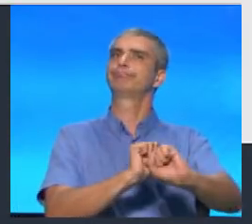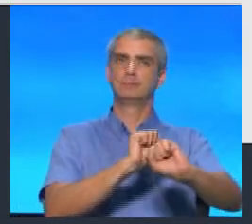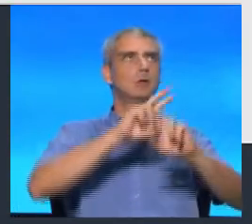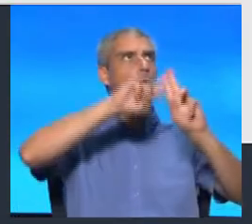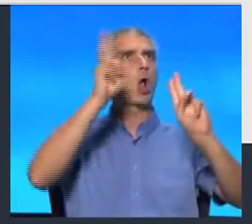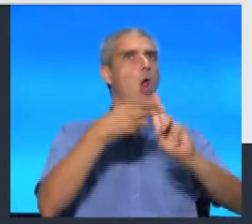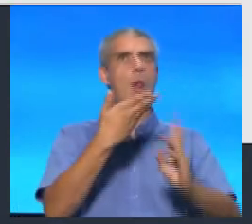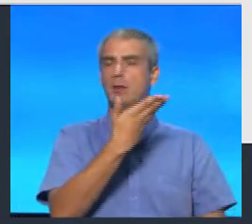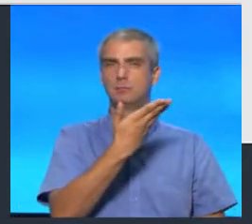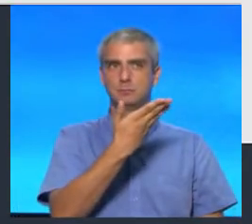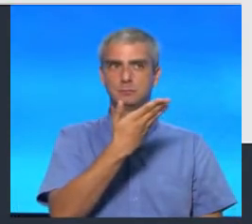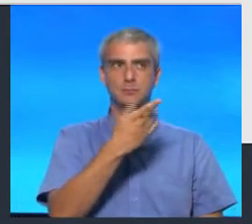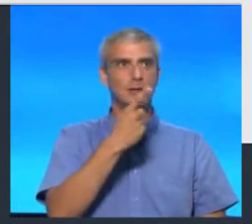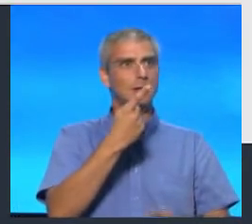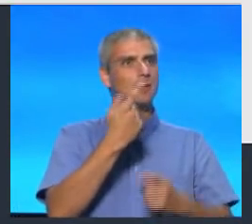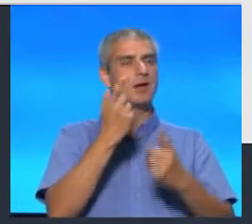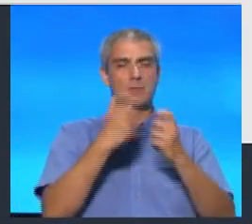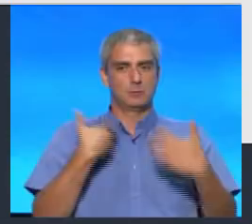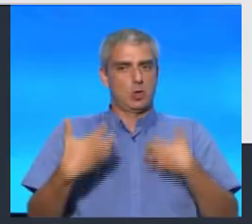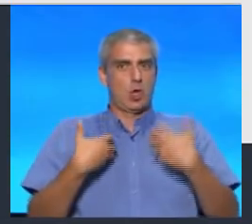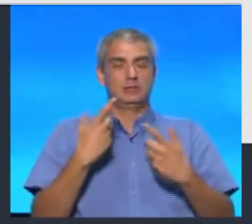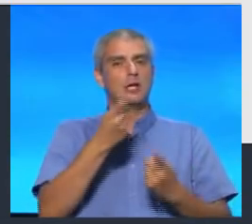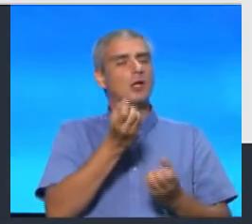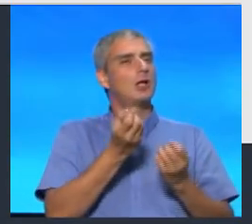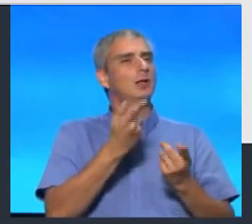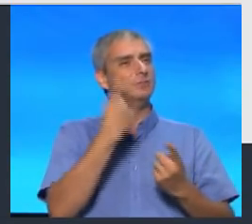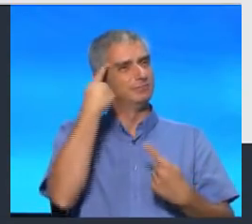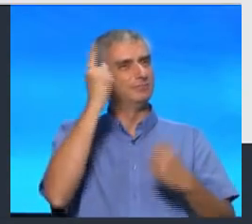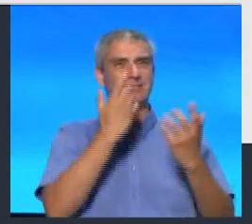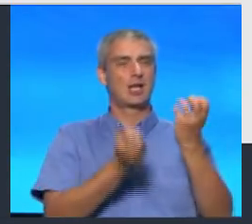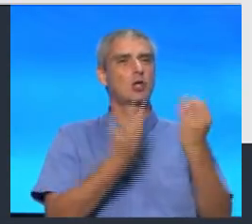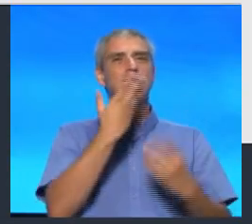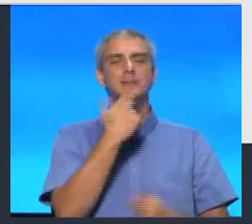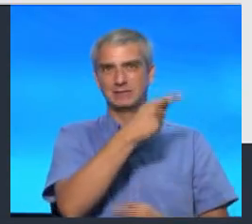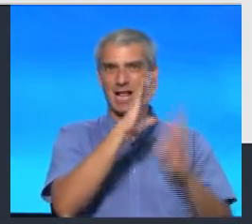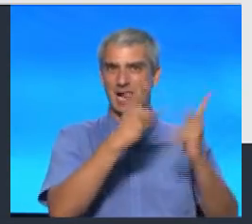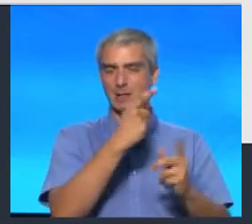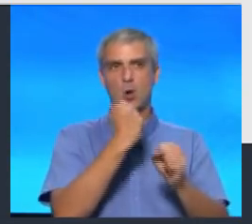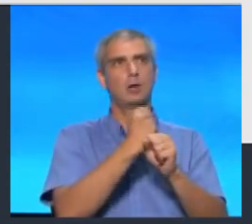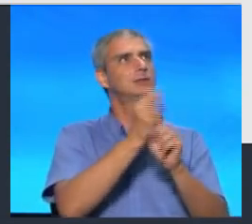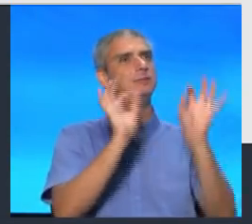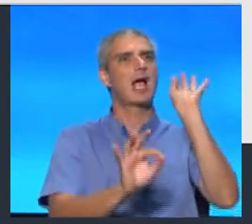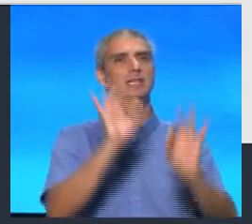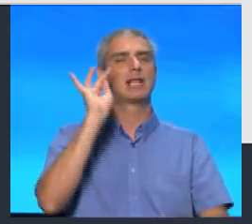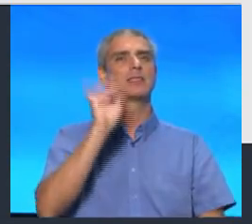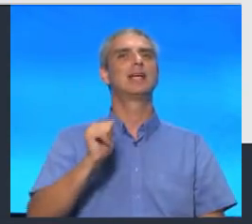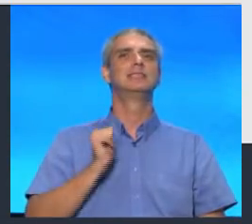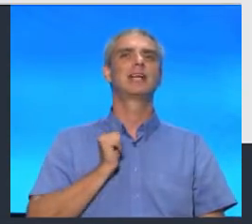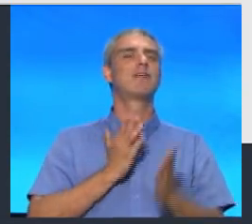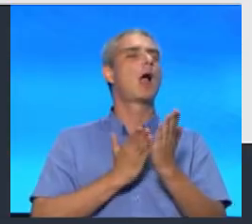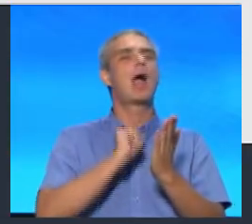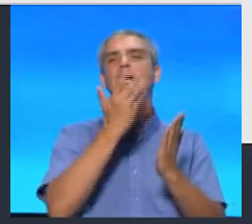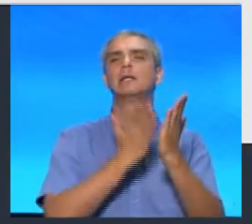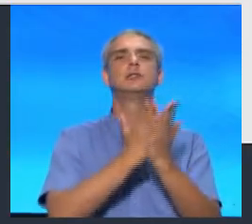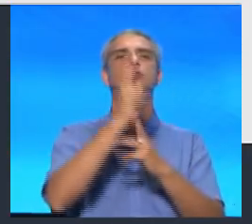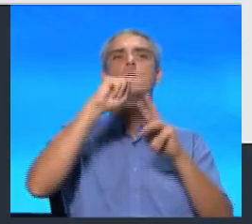בעולם. מקומים שיוצרים ישראלים תורמים להסתה של הדור הצעיר נגד הצבא המוסרי בעולם